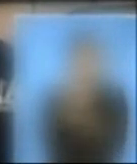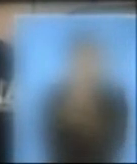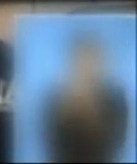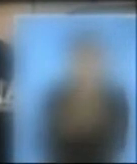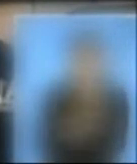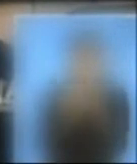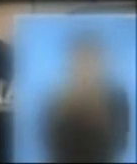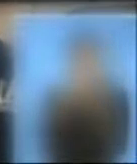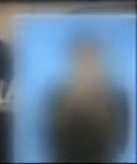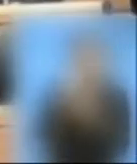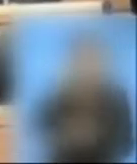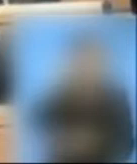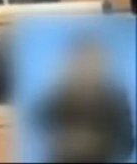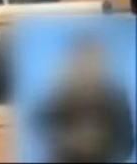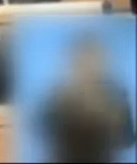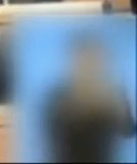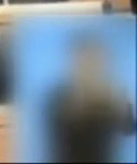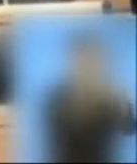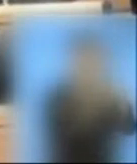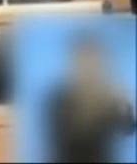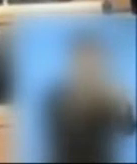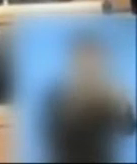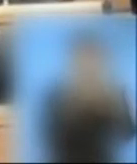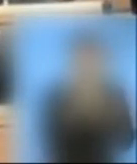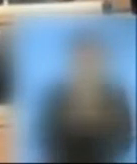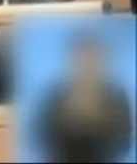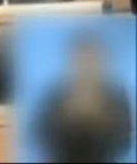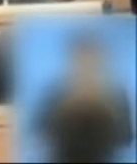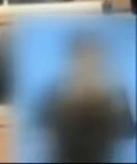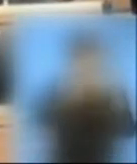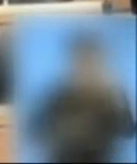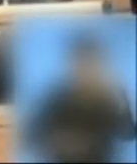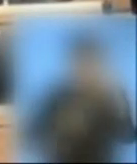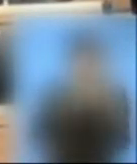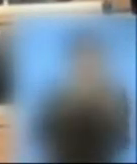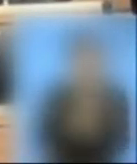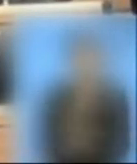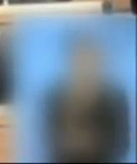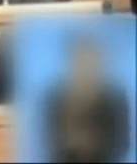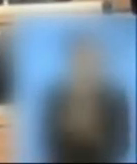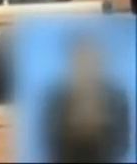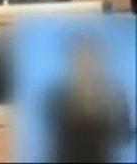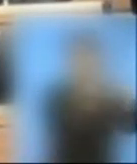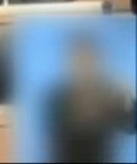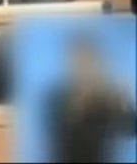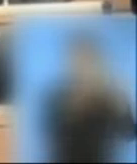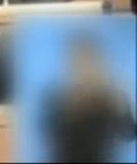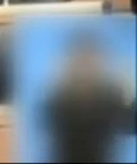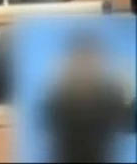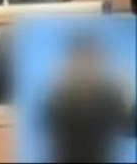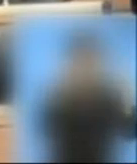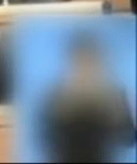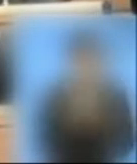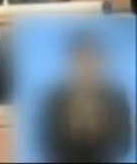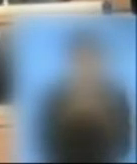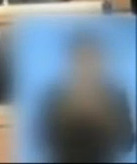ฐบาลและฝ่ายค้านเนื่องจากส.ส.รัฐบาลได้ทวงถามถึงสำเนาเอกสารคำร้องขอถอดถอนที่ฝ่ายค้านยื่นต่อ